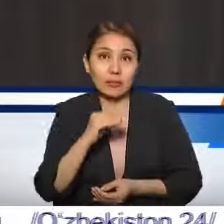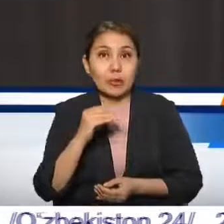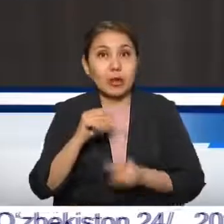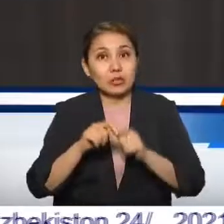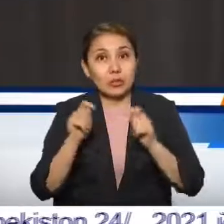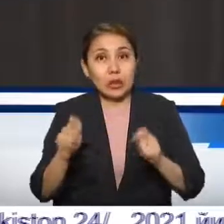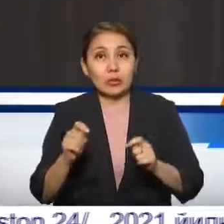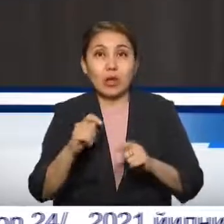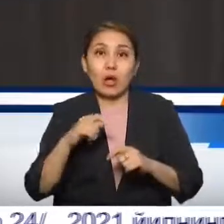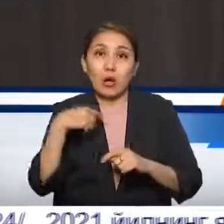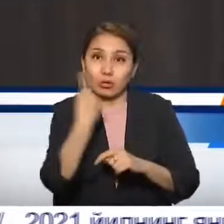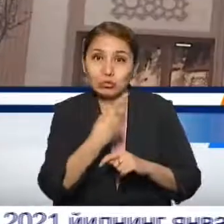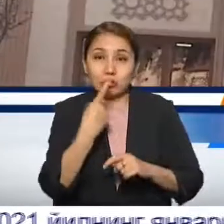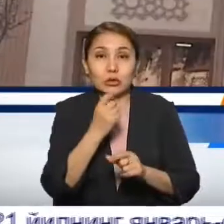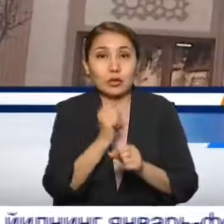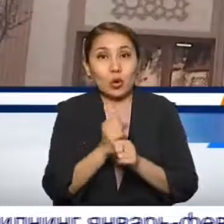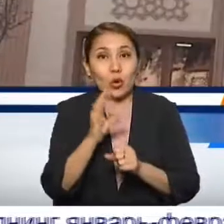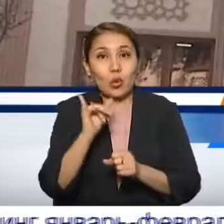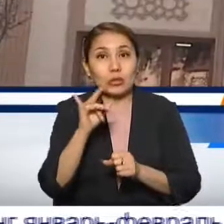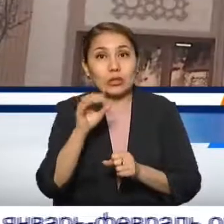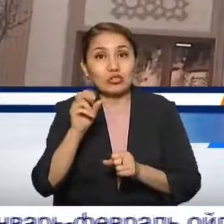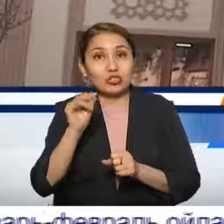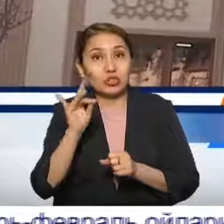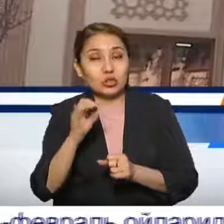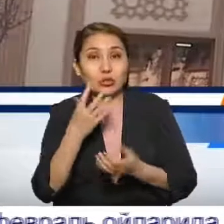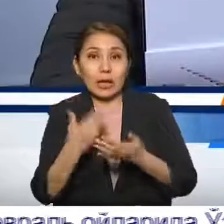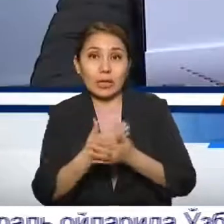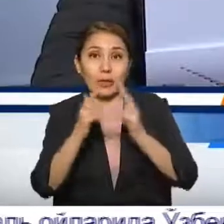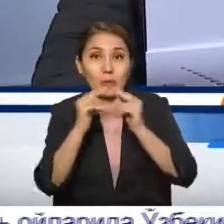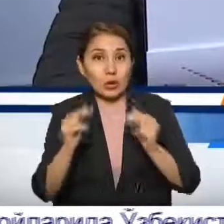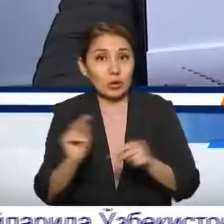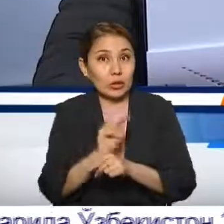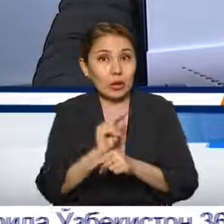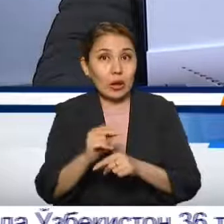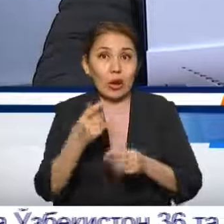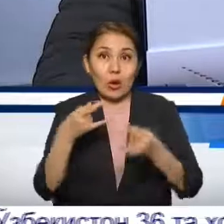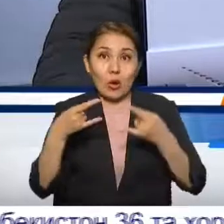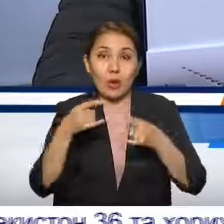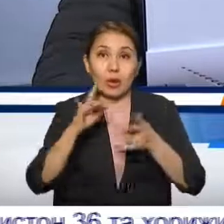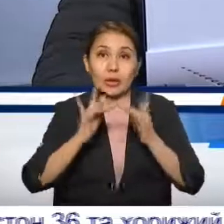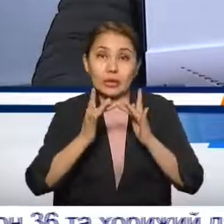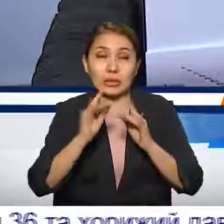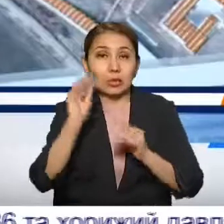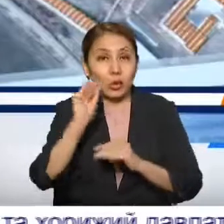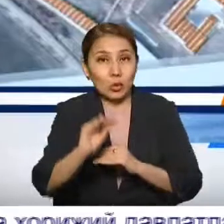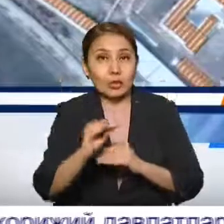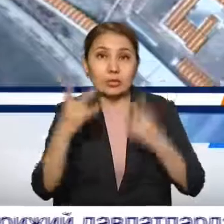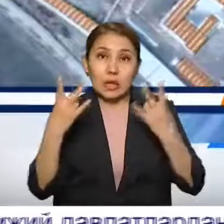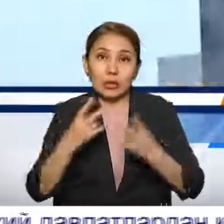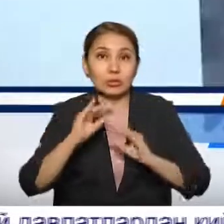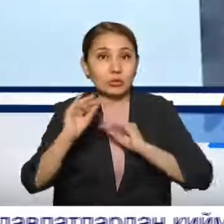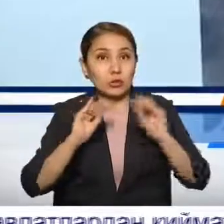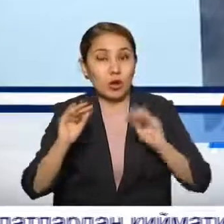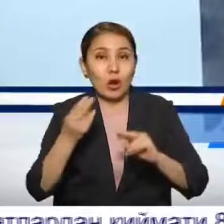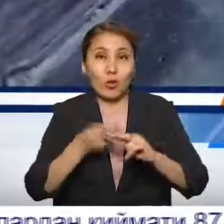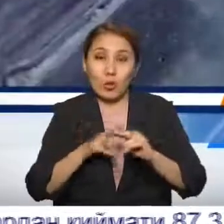oshirmoqda. Xususan boshqarmaning O'rta Chirchiq tumani filiali ham yangi binoga ega bo'ldi. Optik tolali internet tarmog'i tortildi. Zarur jihozlar bilan ta'minlandi.